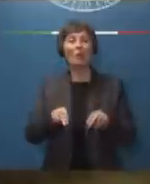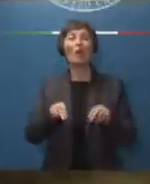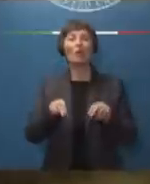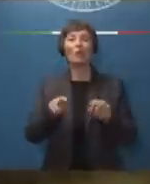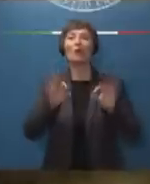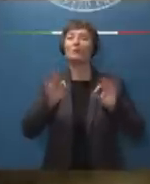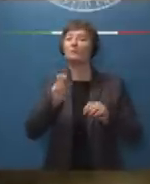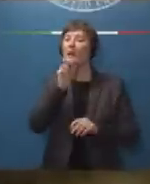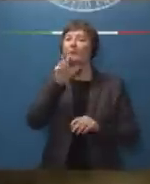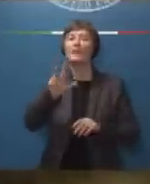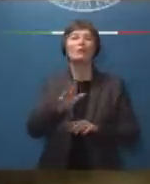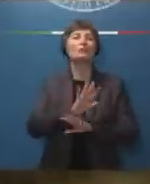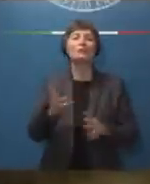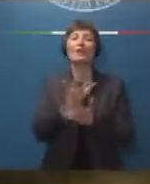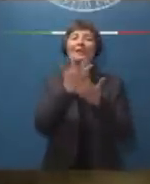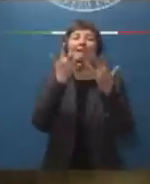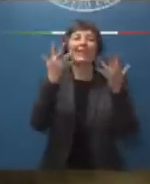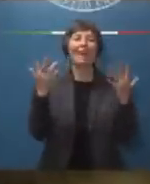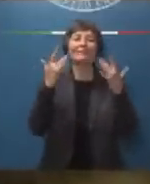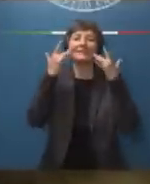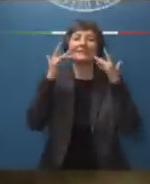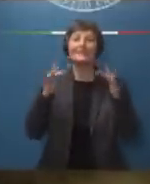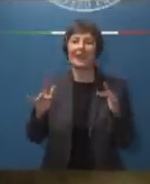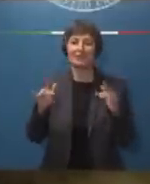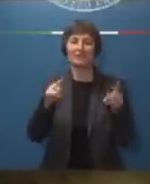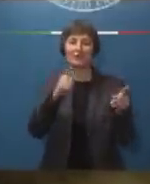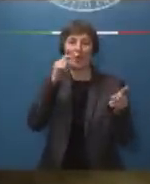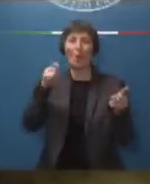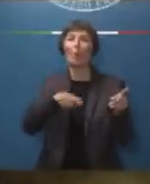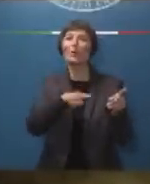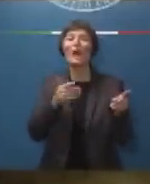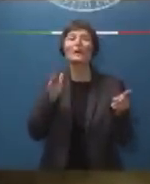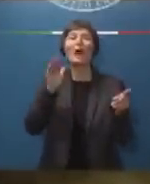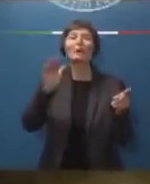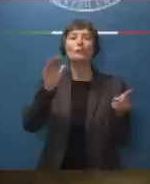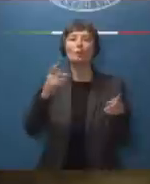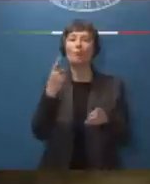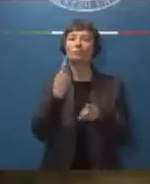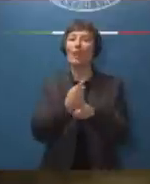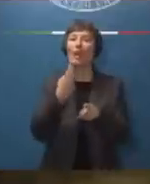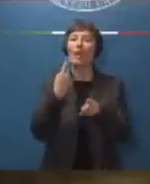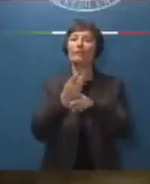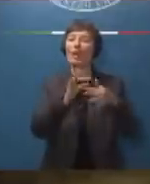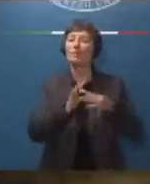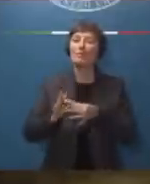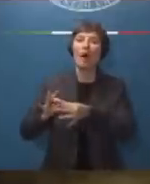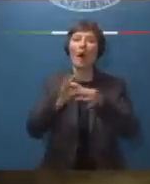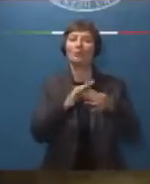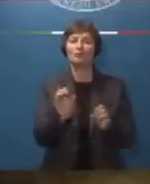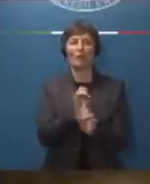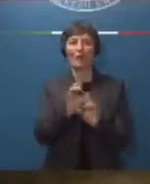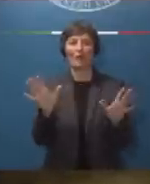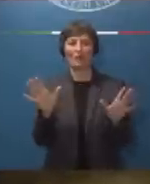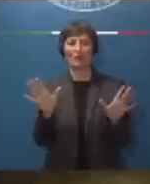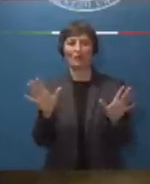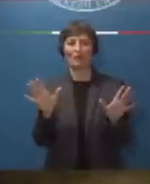chiaro e semplice il futuro dell'Ucraina è un futuro di pace e di libertà ed